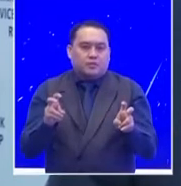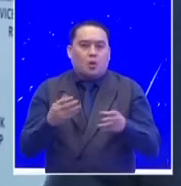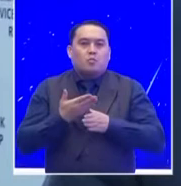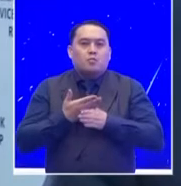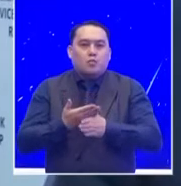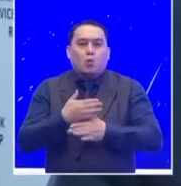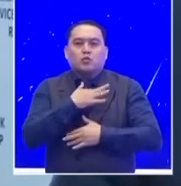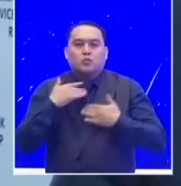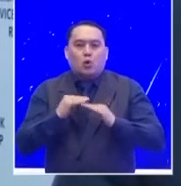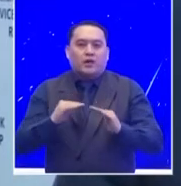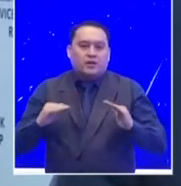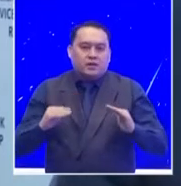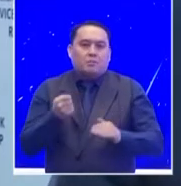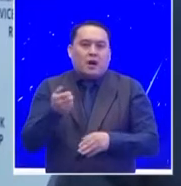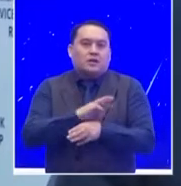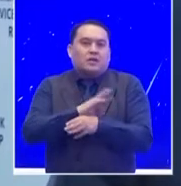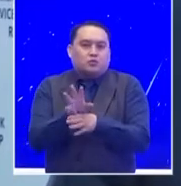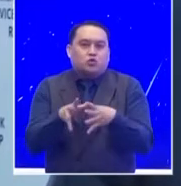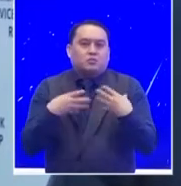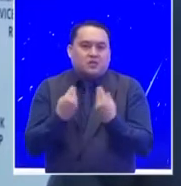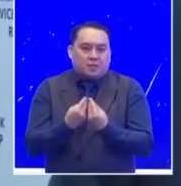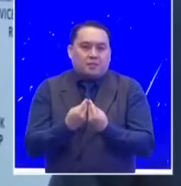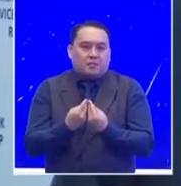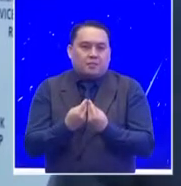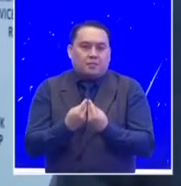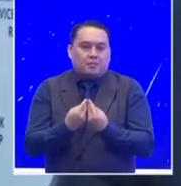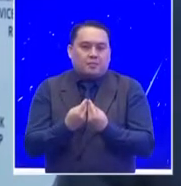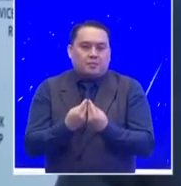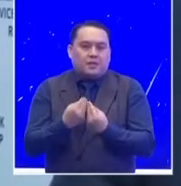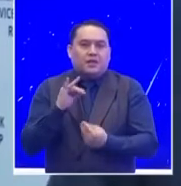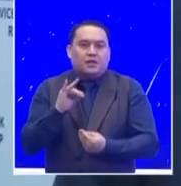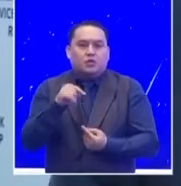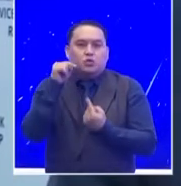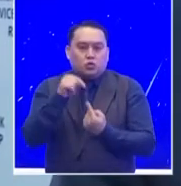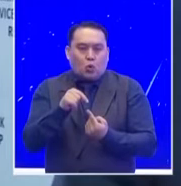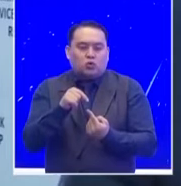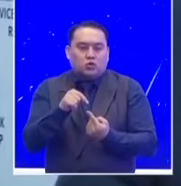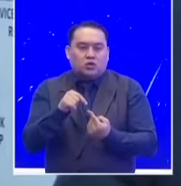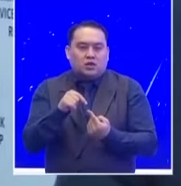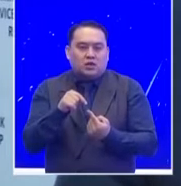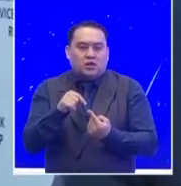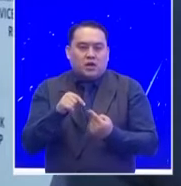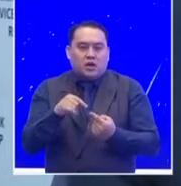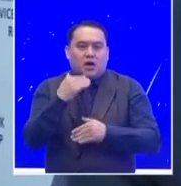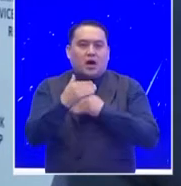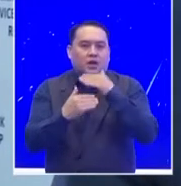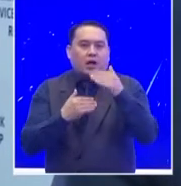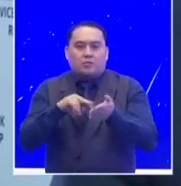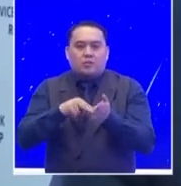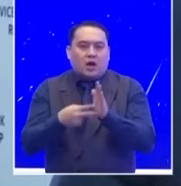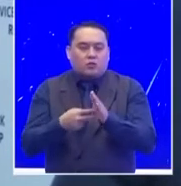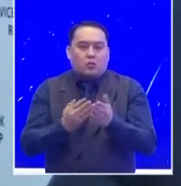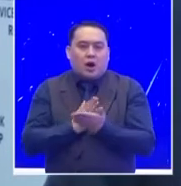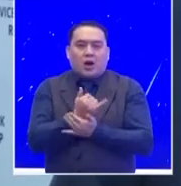помощи многодетным, малоимущим семьям, да, и конкретные шаги в плане